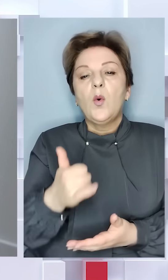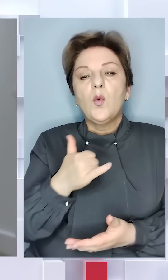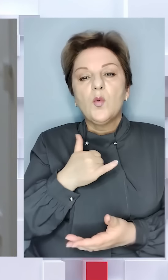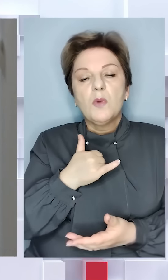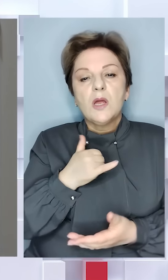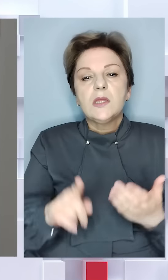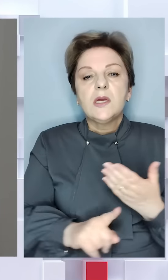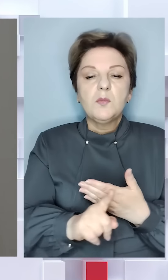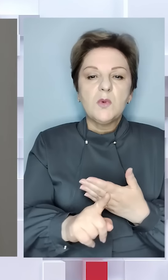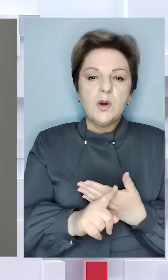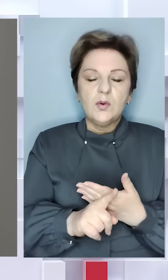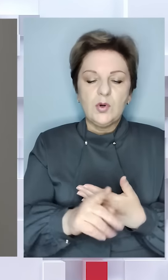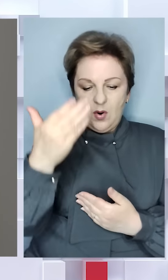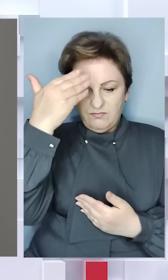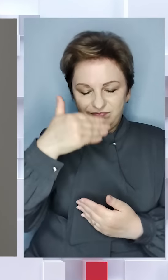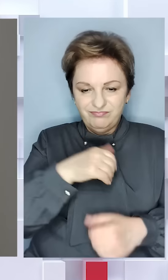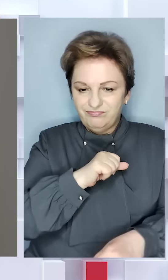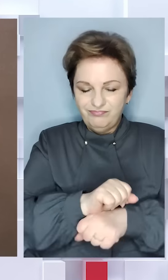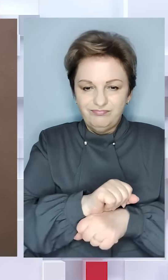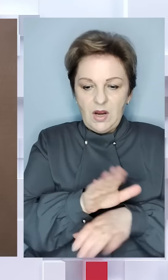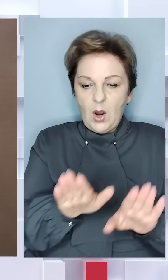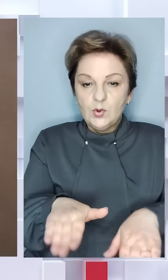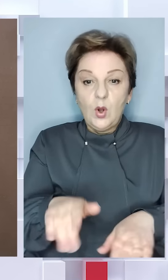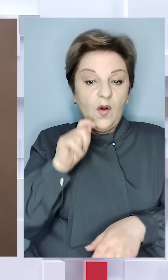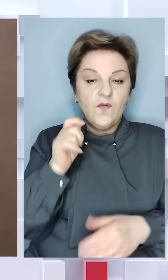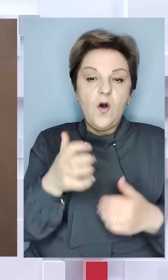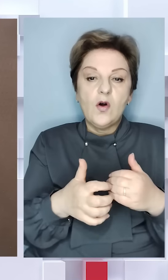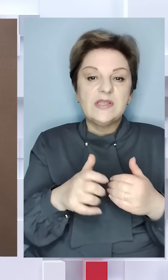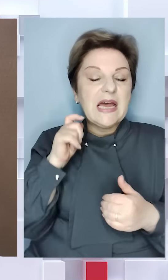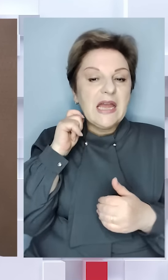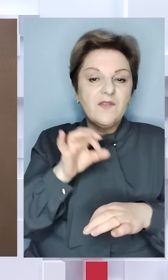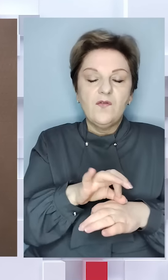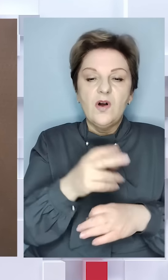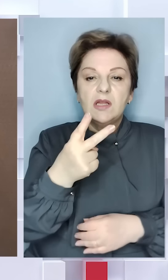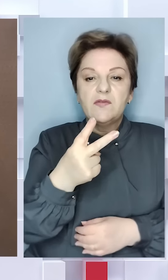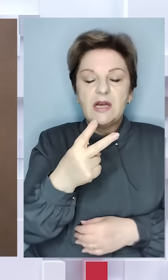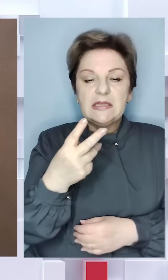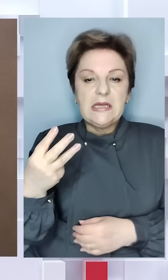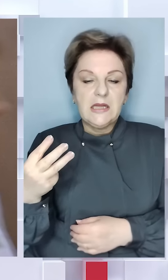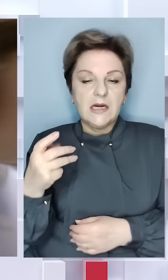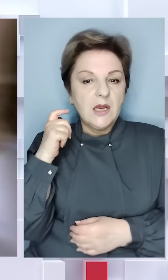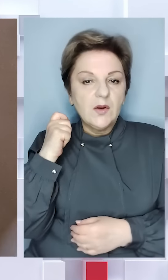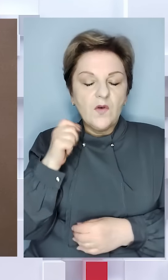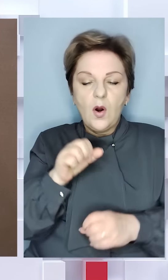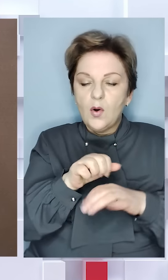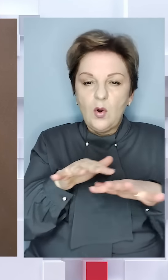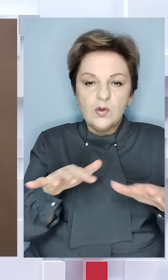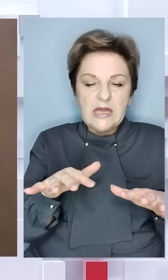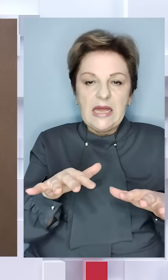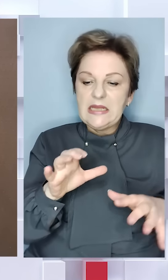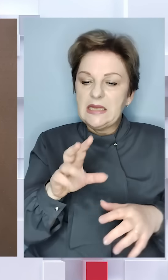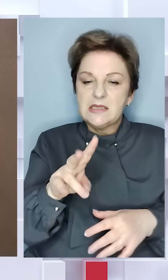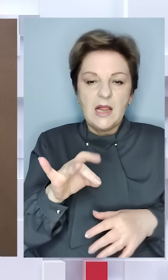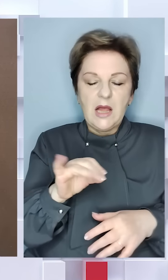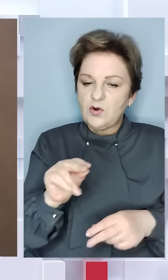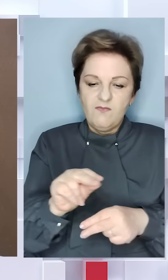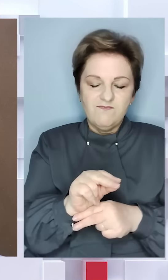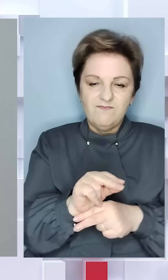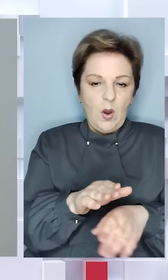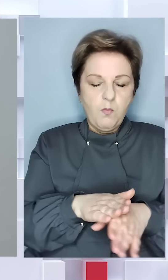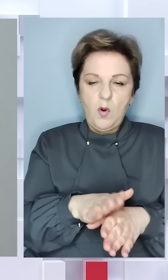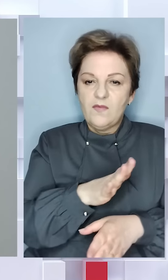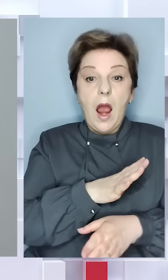почали німити ноги. В Україні середній вік хворих – 20-30 років. Розсіяний склероз не виліковують повністю,